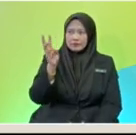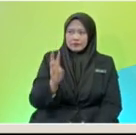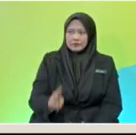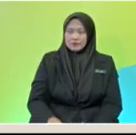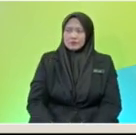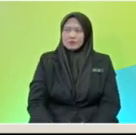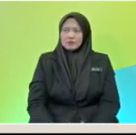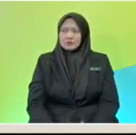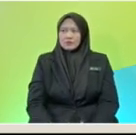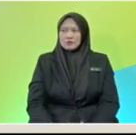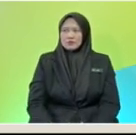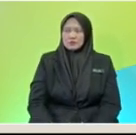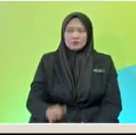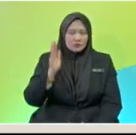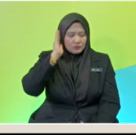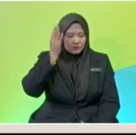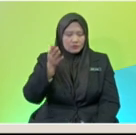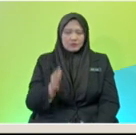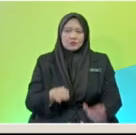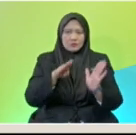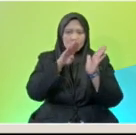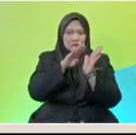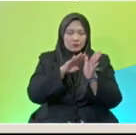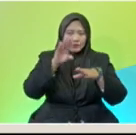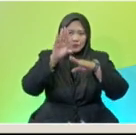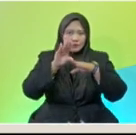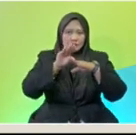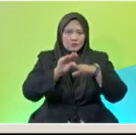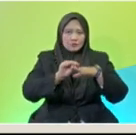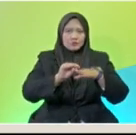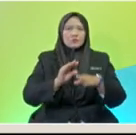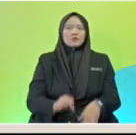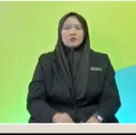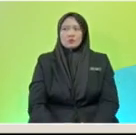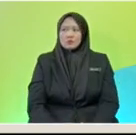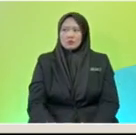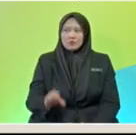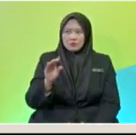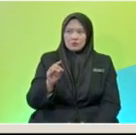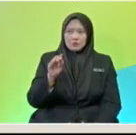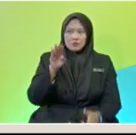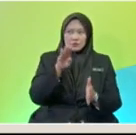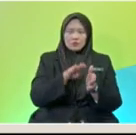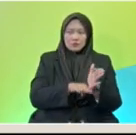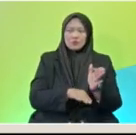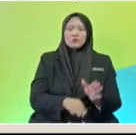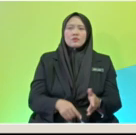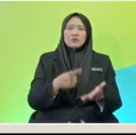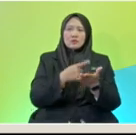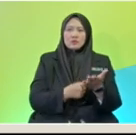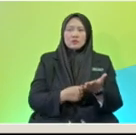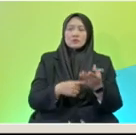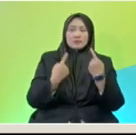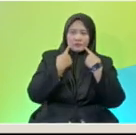dia akan berkurang tolak 4 tola 4 tola 4 oke agak-agak Apa jawabannya